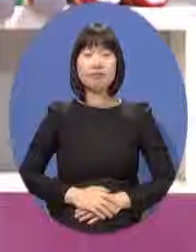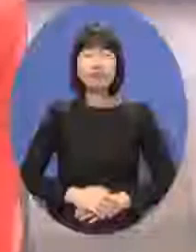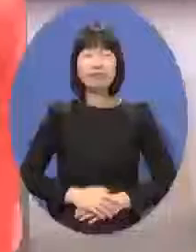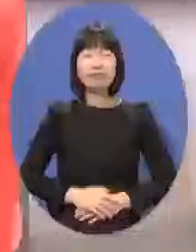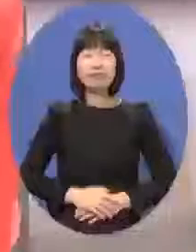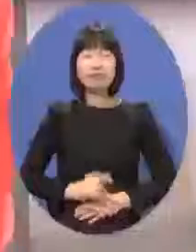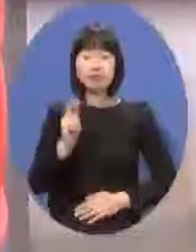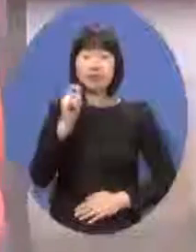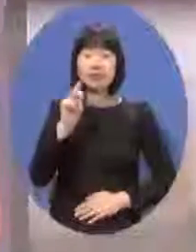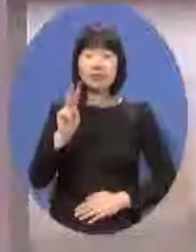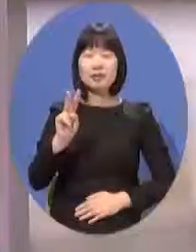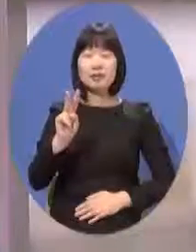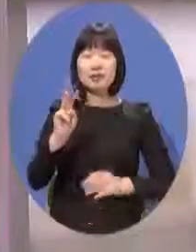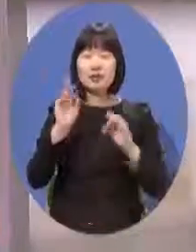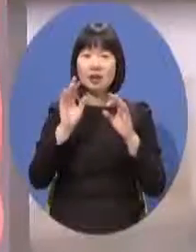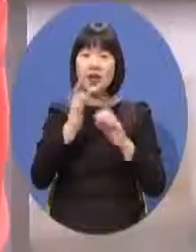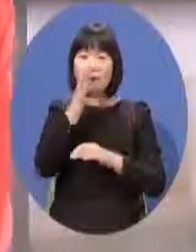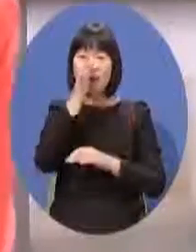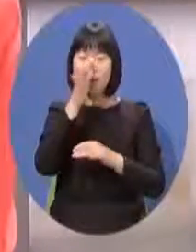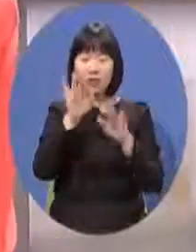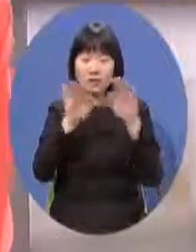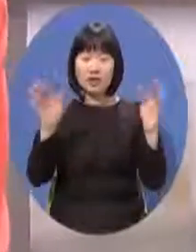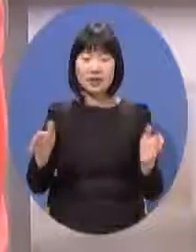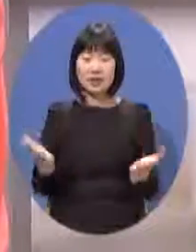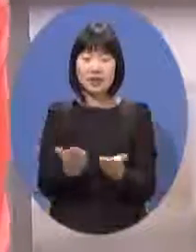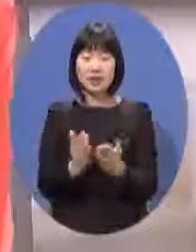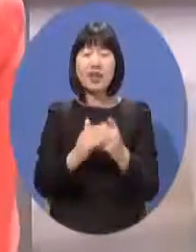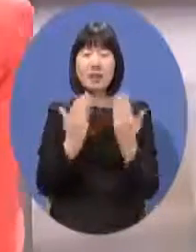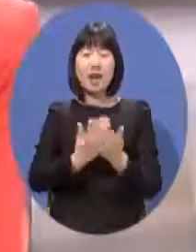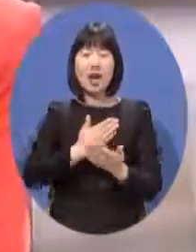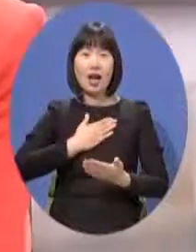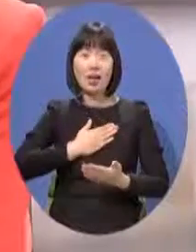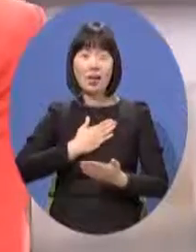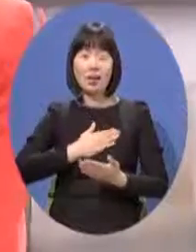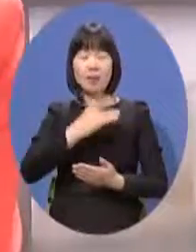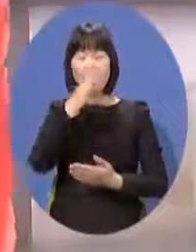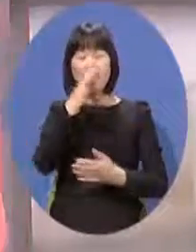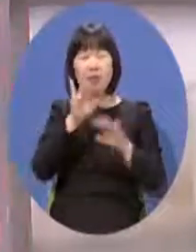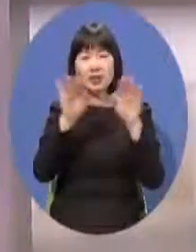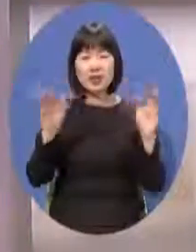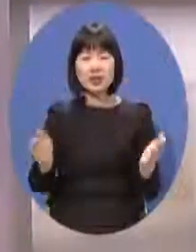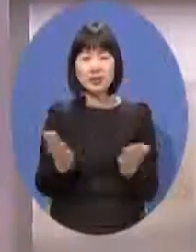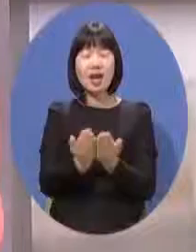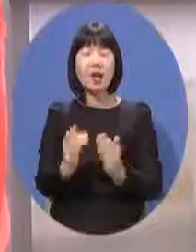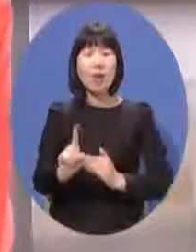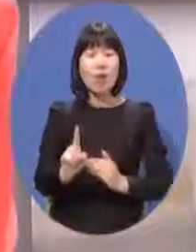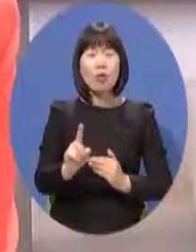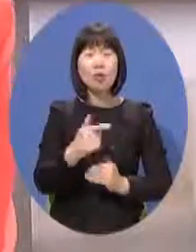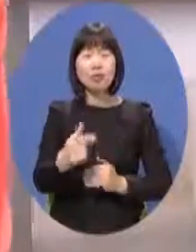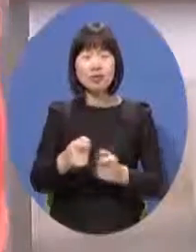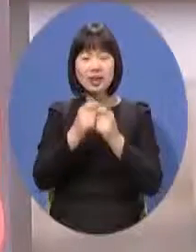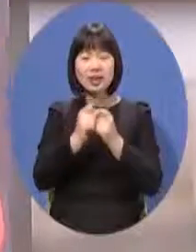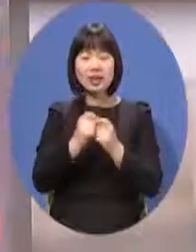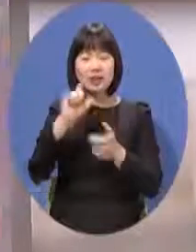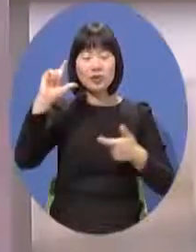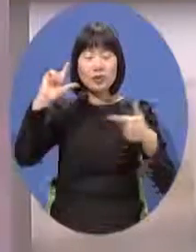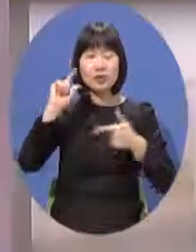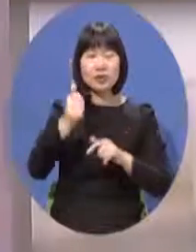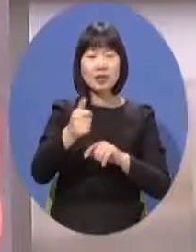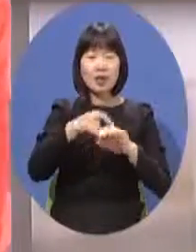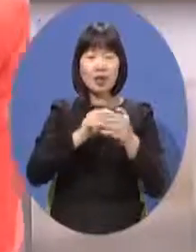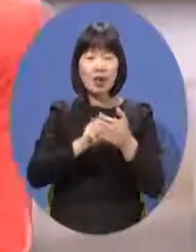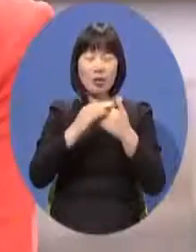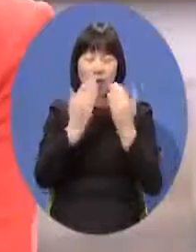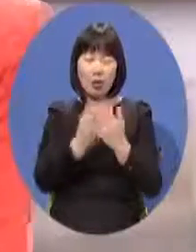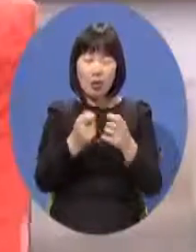이제 텔레비전이 바보상자라는 얘기는 다 알고 있어요. 그게 왜 바보상자냐면은 너무 자세히 주인공의 마음까지 다 얘기를